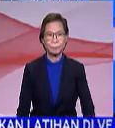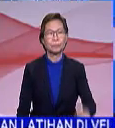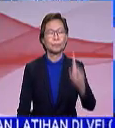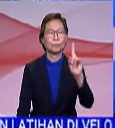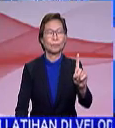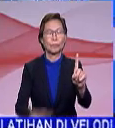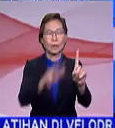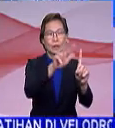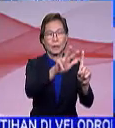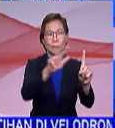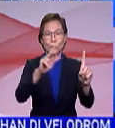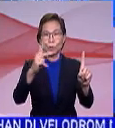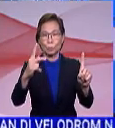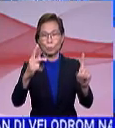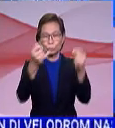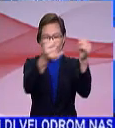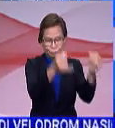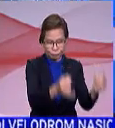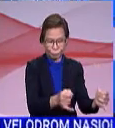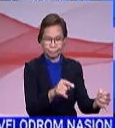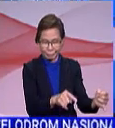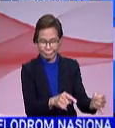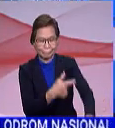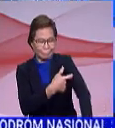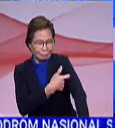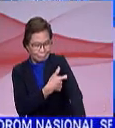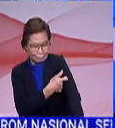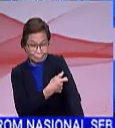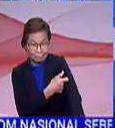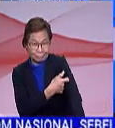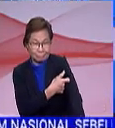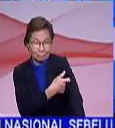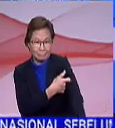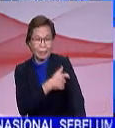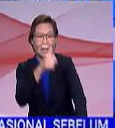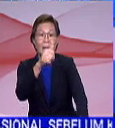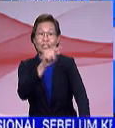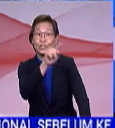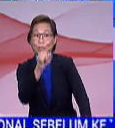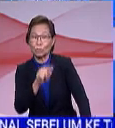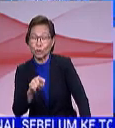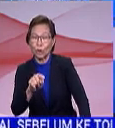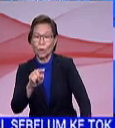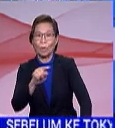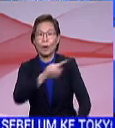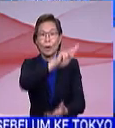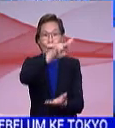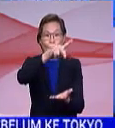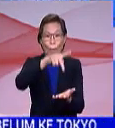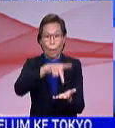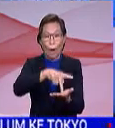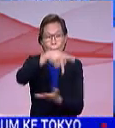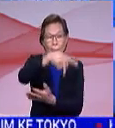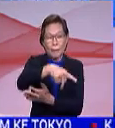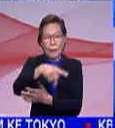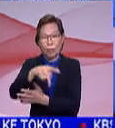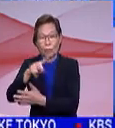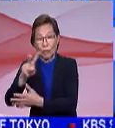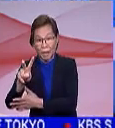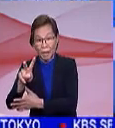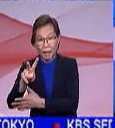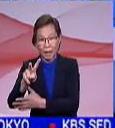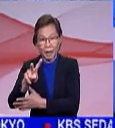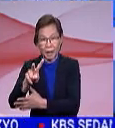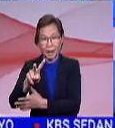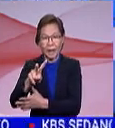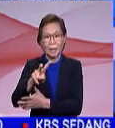Seramai 133,000 individu akan menerima suntikan vaksin AstraZeneca di pusat pemberian vaksin PPV di Pusat